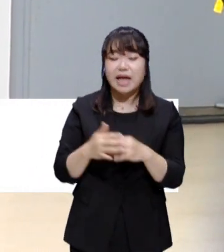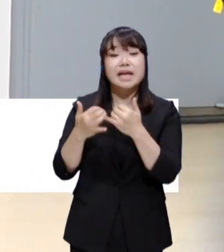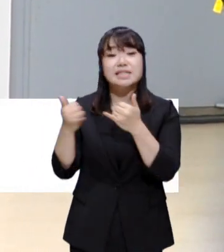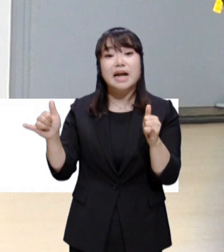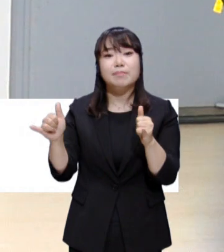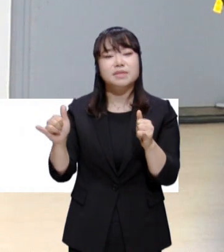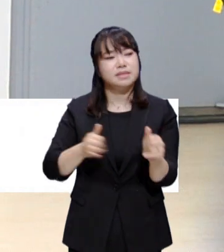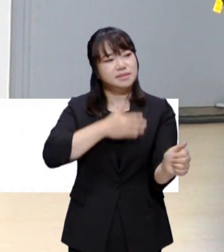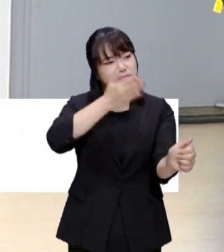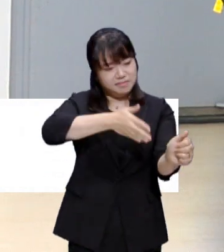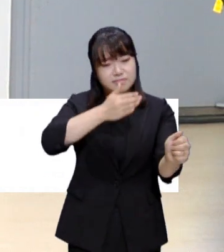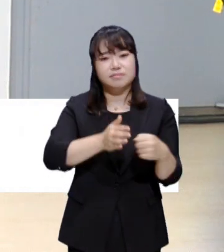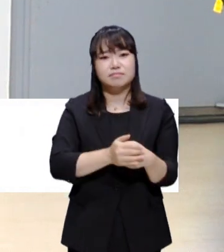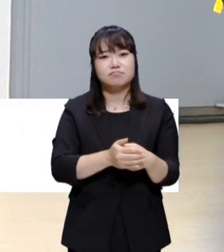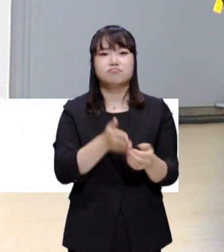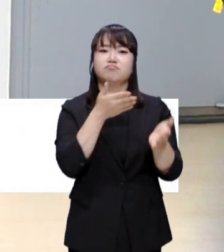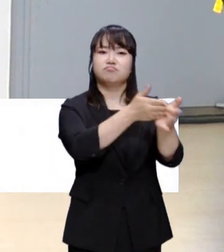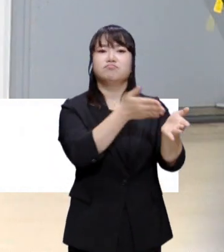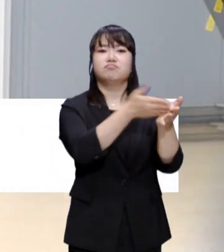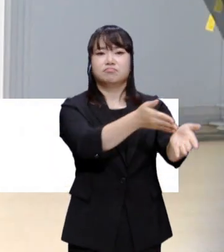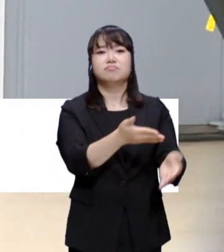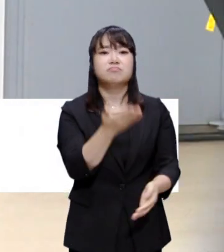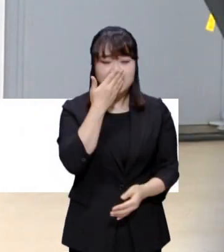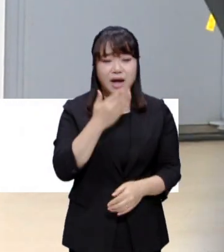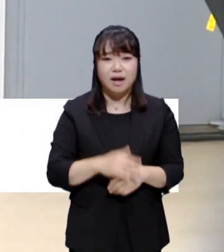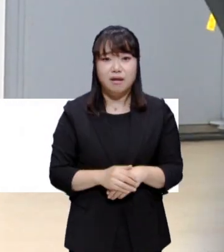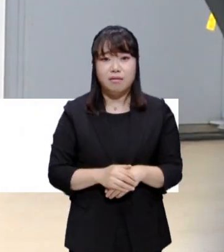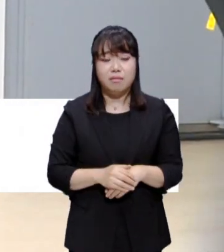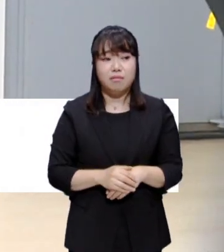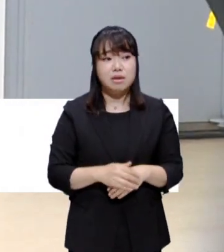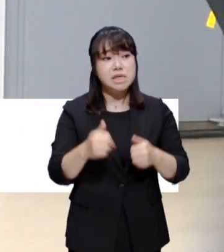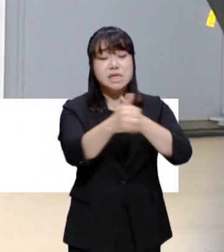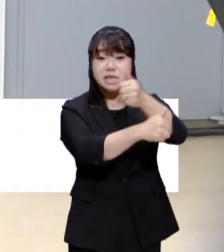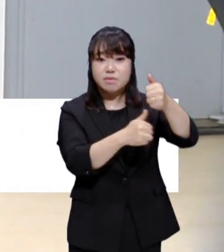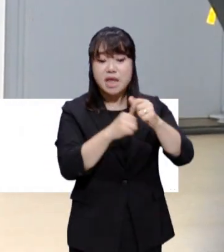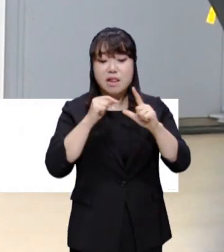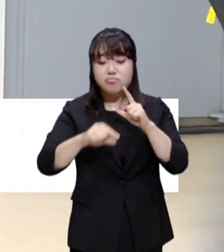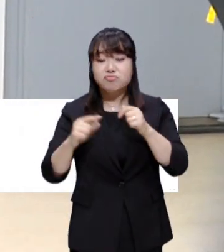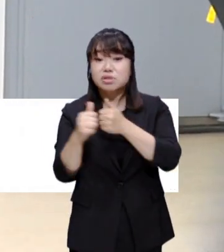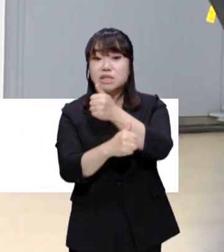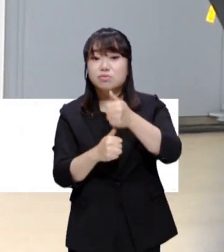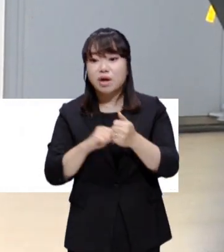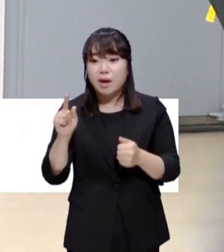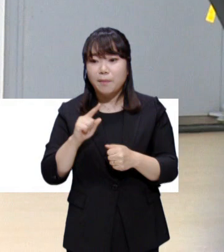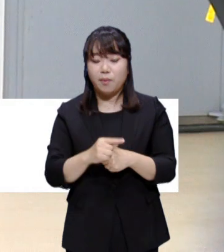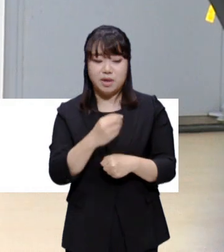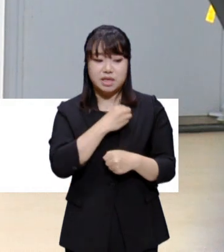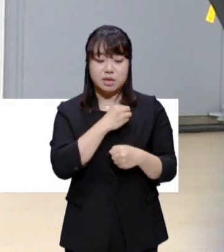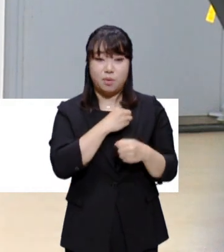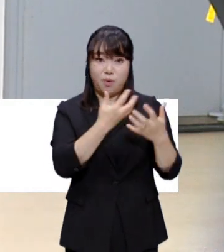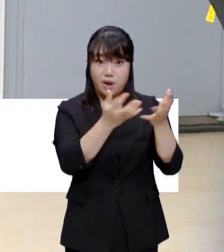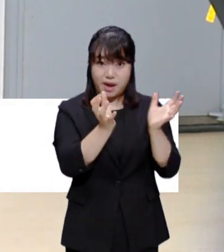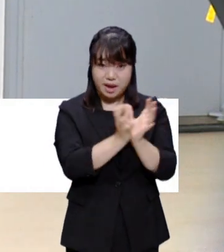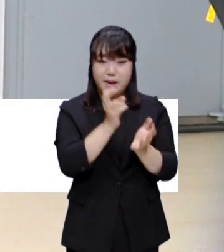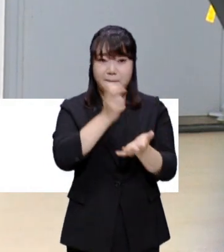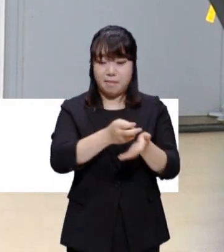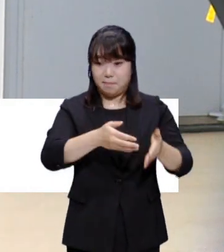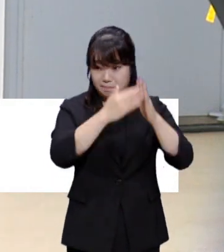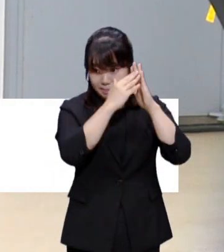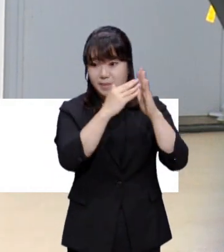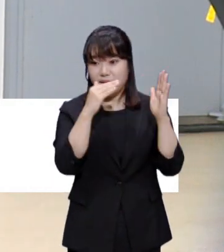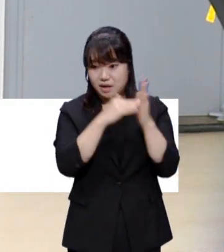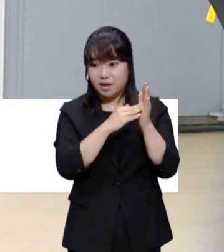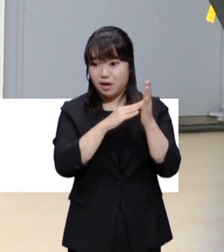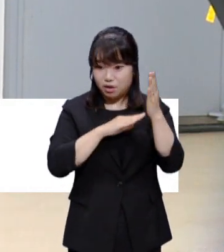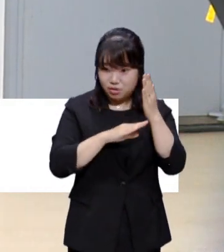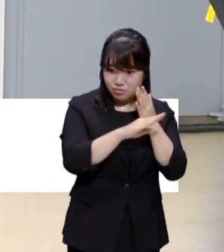주민들이 좀 의원들에게 요구를 할 필요도 있을 것 같아요. 뭐 의회 같은 경우는 이제 의원들이 이거를 발의를 했다가 공개 조례를